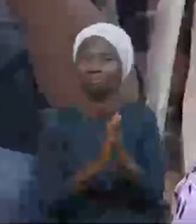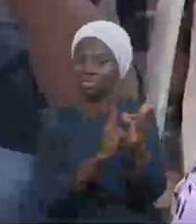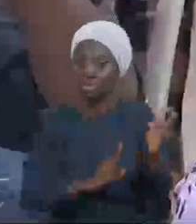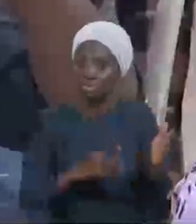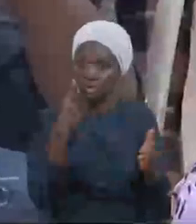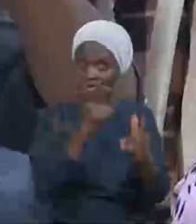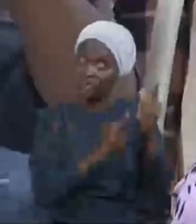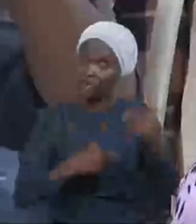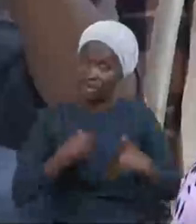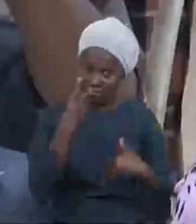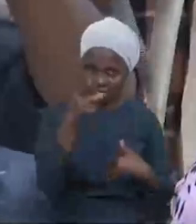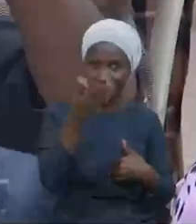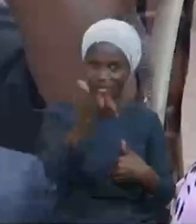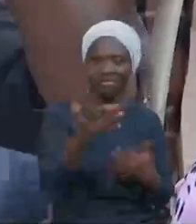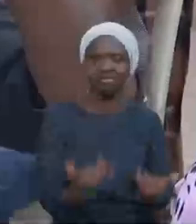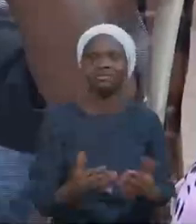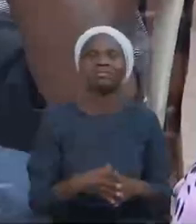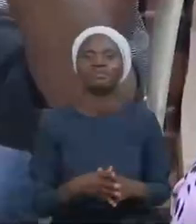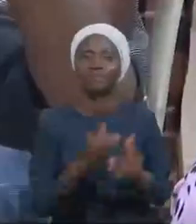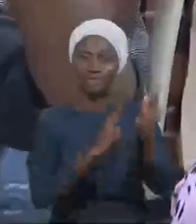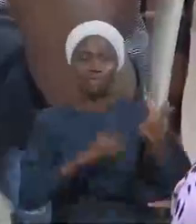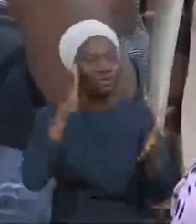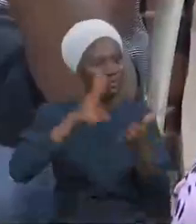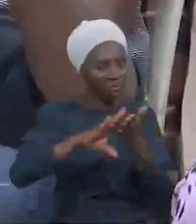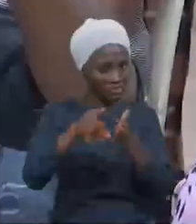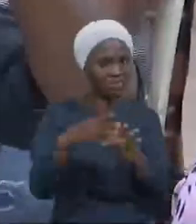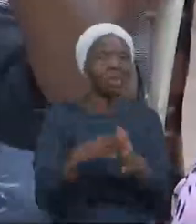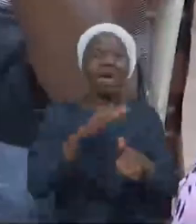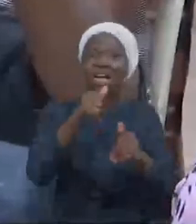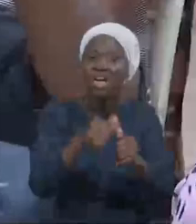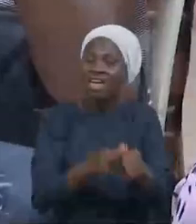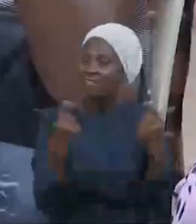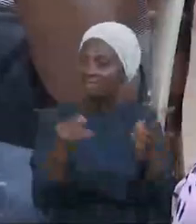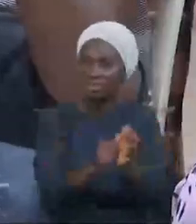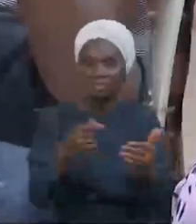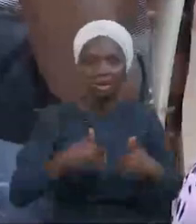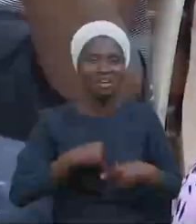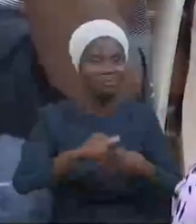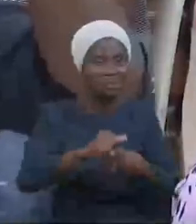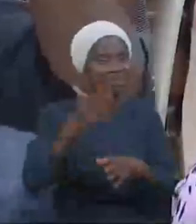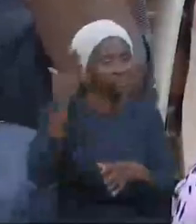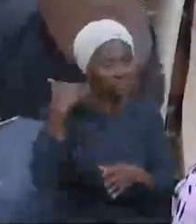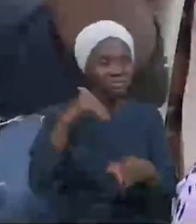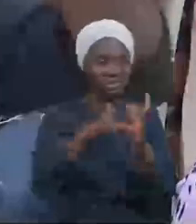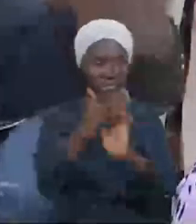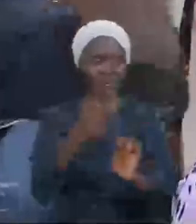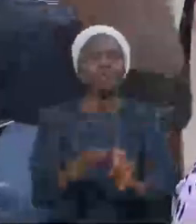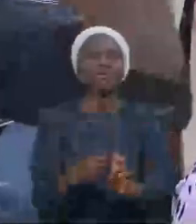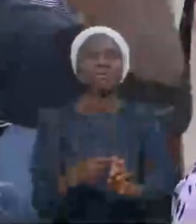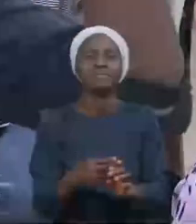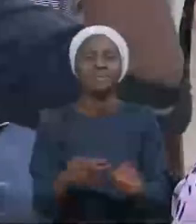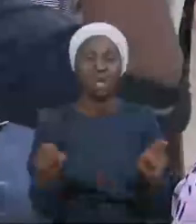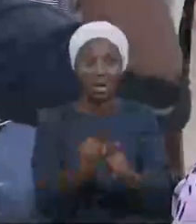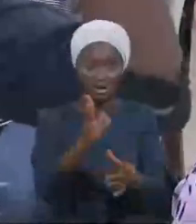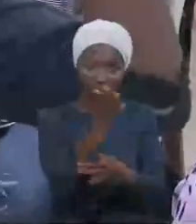là-bas. Et le Seigneur va pardonner tous les péchés que tu n'as jamais commis au nom de Jésus. Comme tu lèves ta